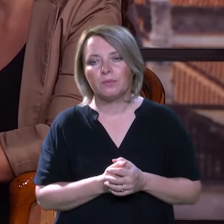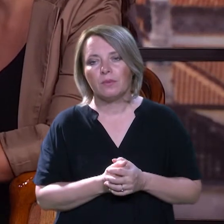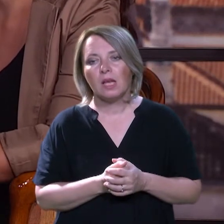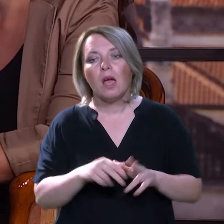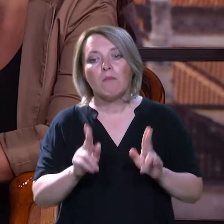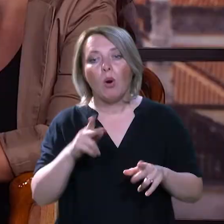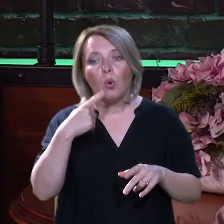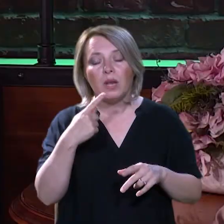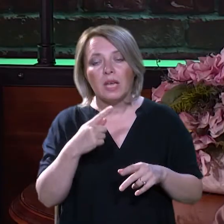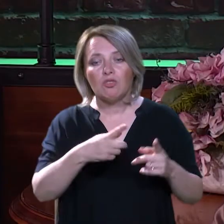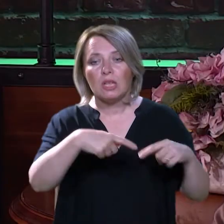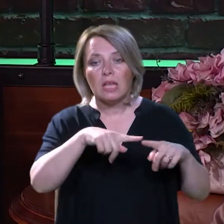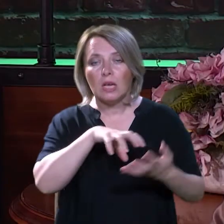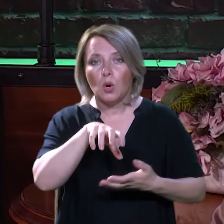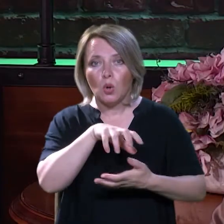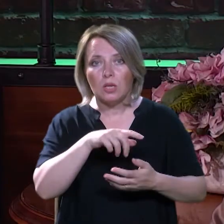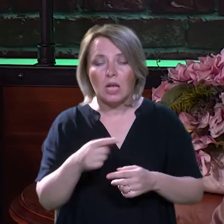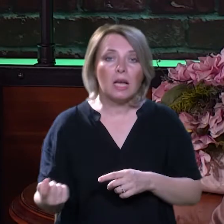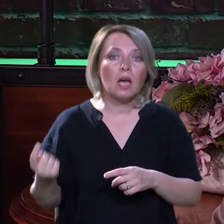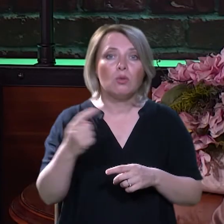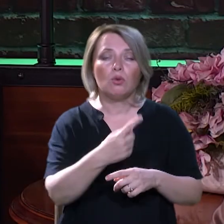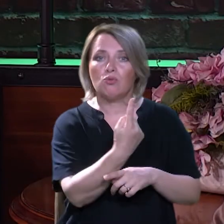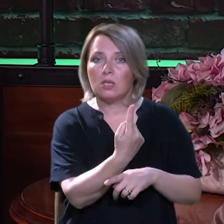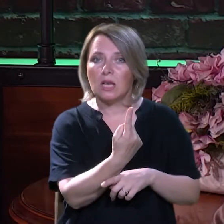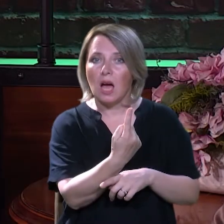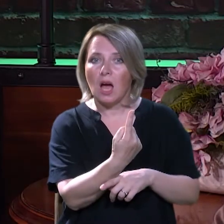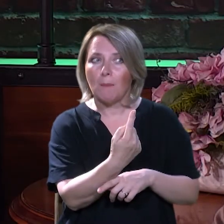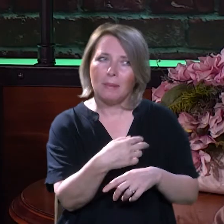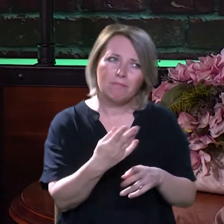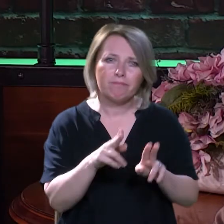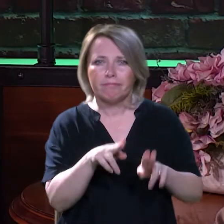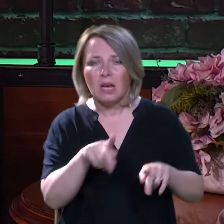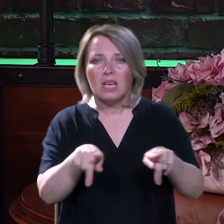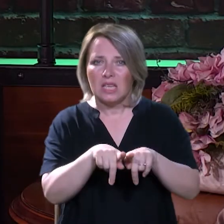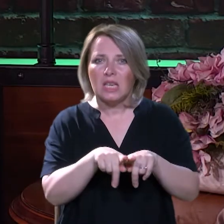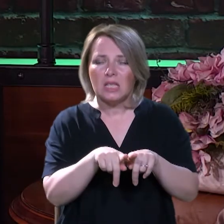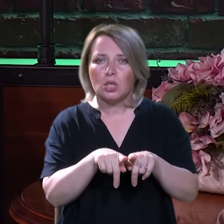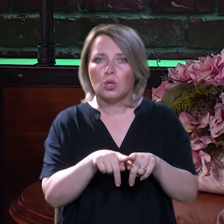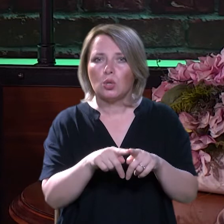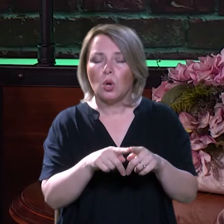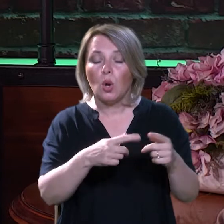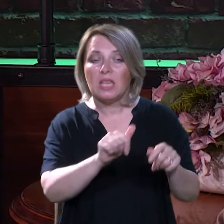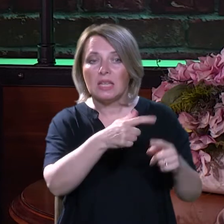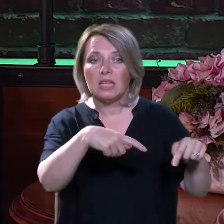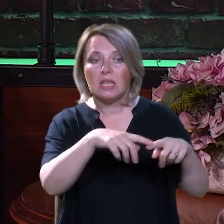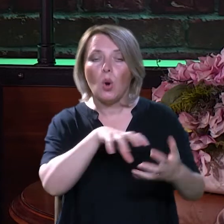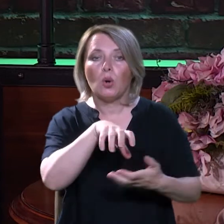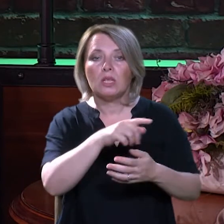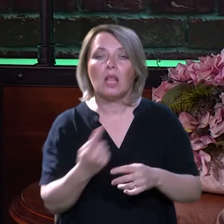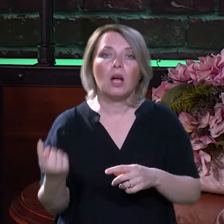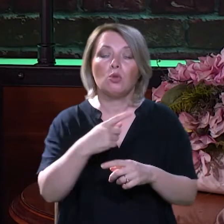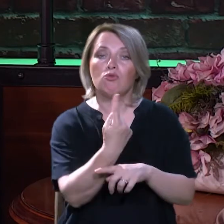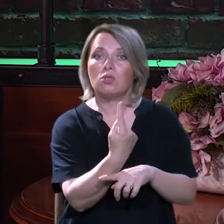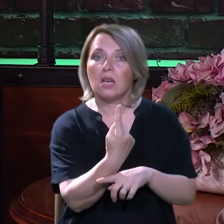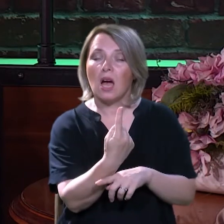sa djecom? Pa mogu reći da dio roditelja koji dođu sami, možda je podjednako onako, ali dio roditelja koji dođu sami, oni